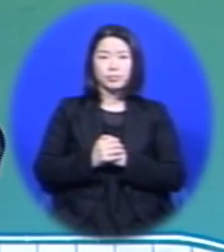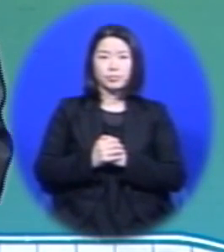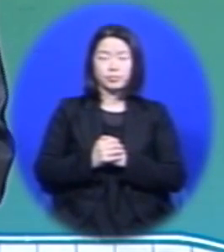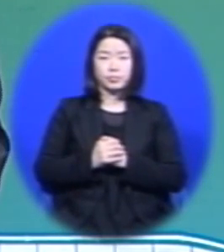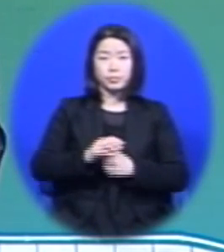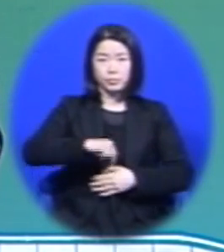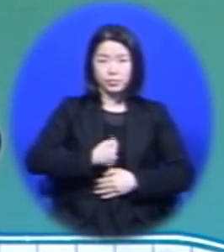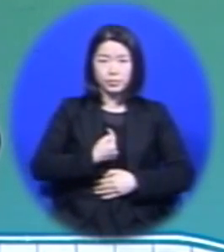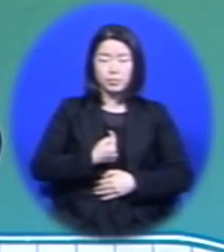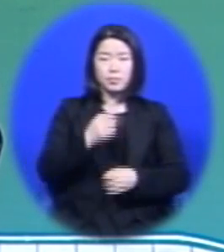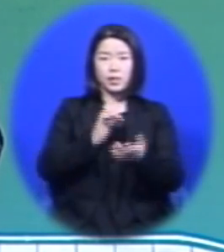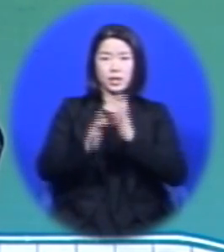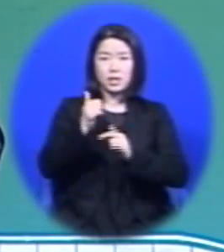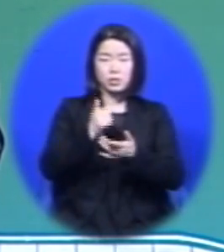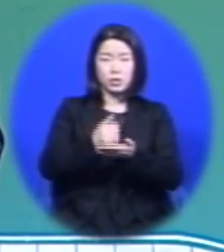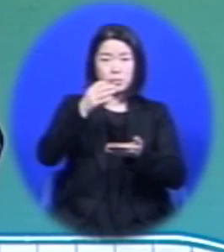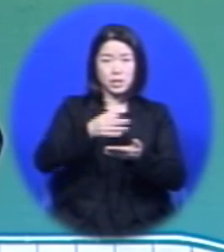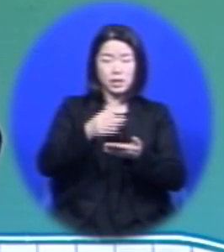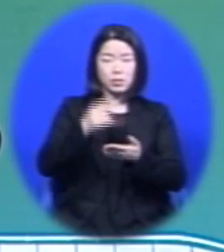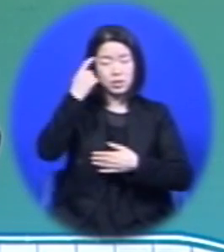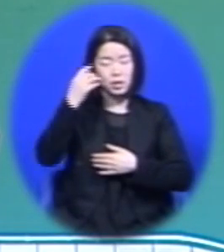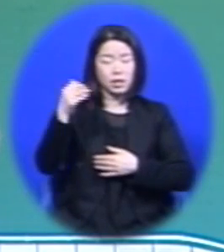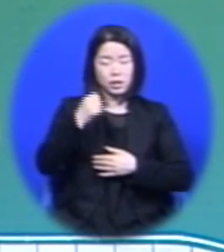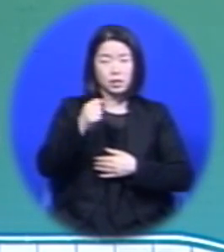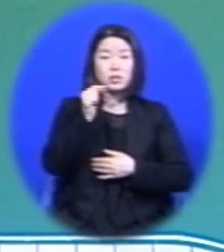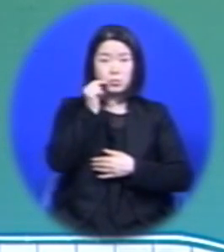것입니다. 자신을 예수님 자리라고 생각해 보지도 못하고